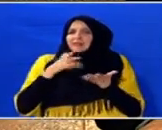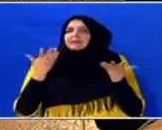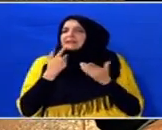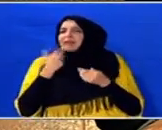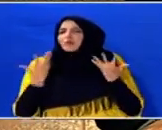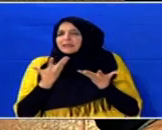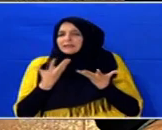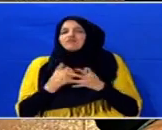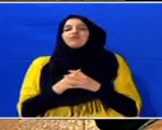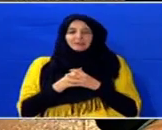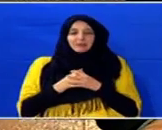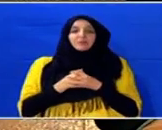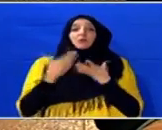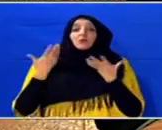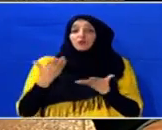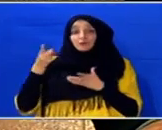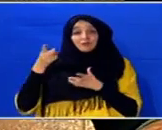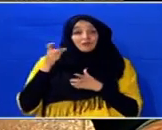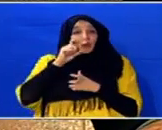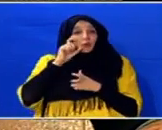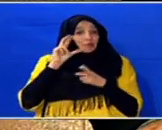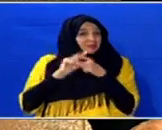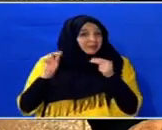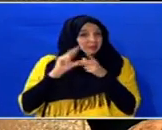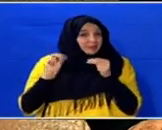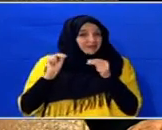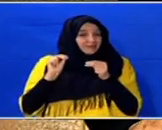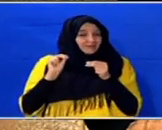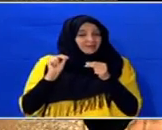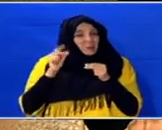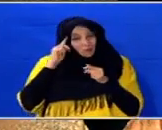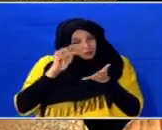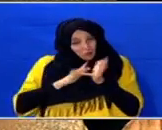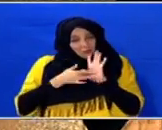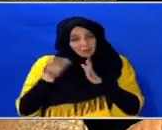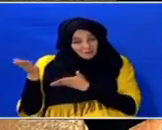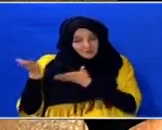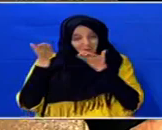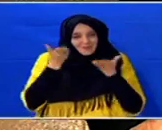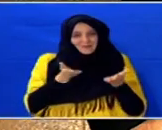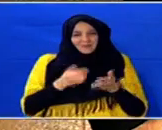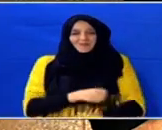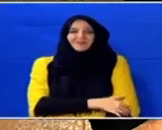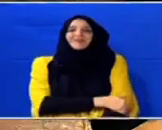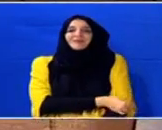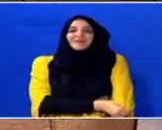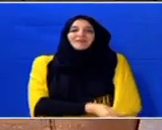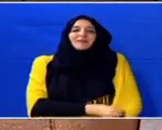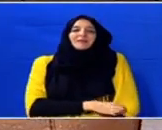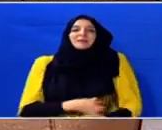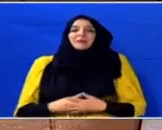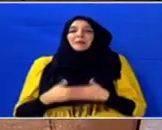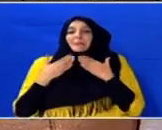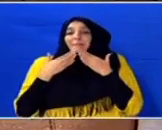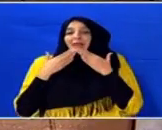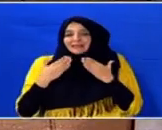الشرعية. يحدثنا ويفصلنا في الموضوع الشيخ سعيد بوزري، فليتفضل مشكورا. شكرا أخي